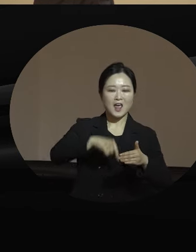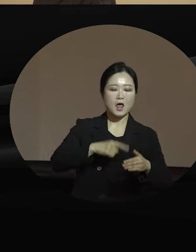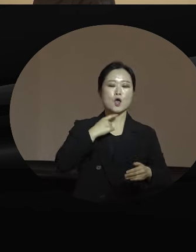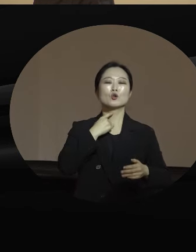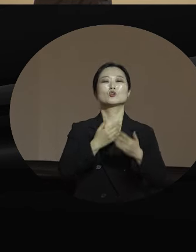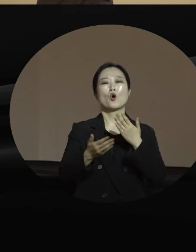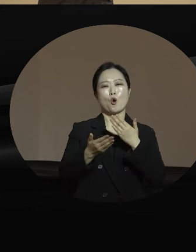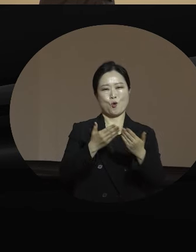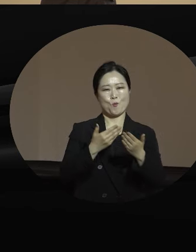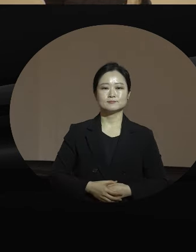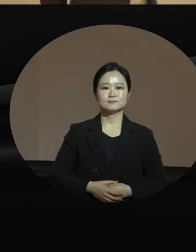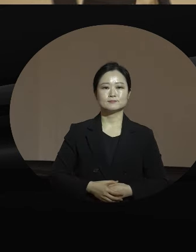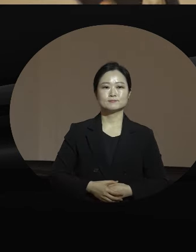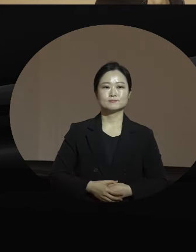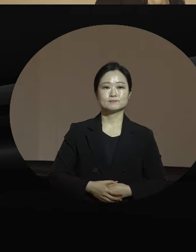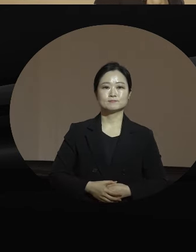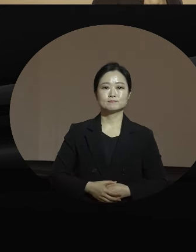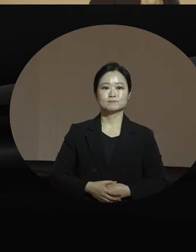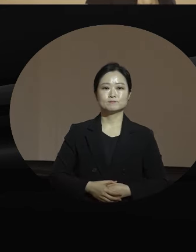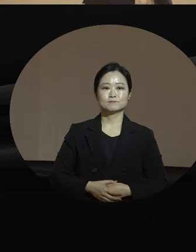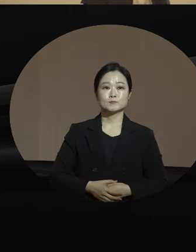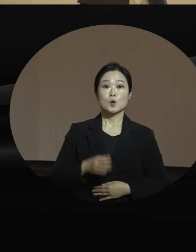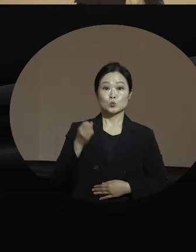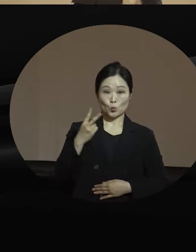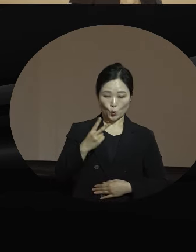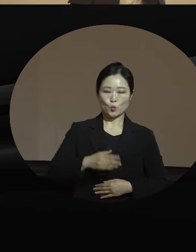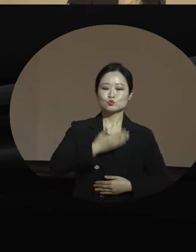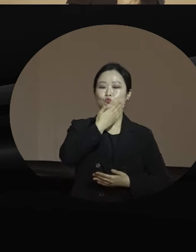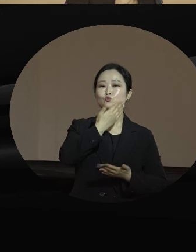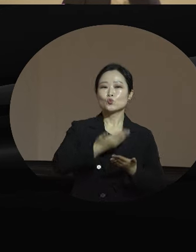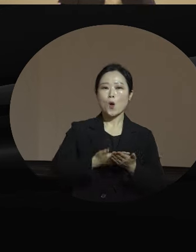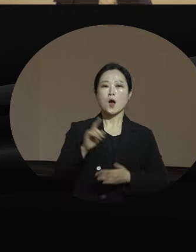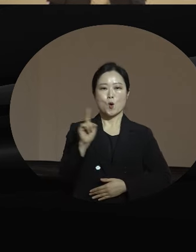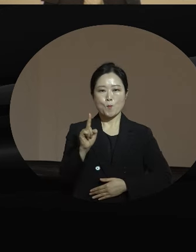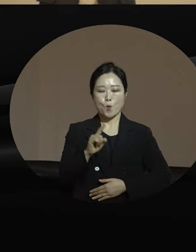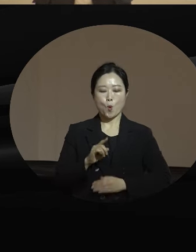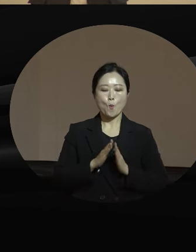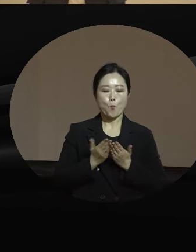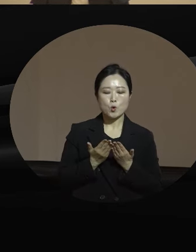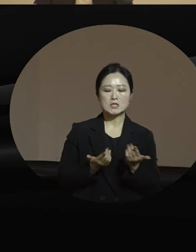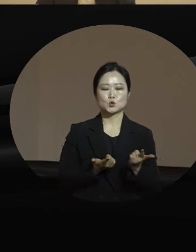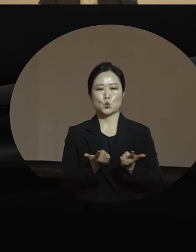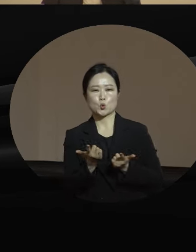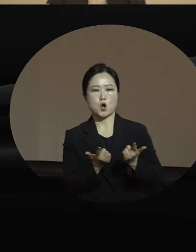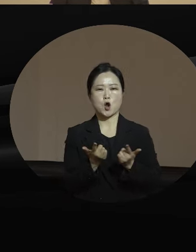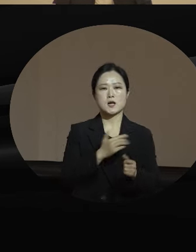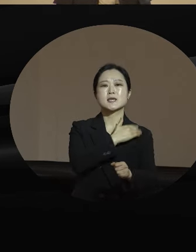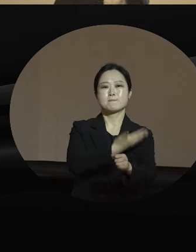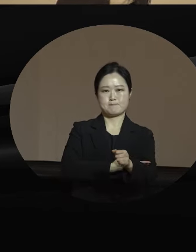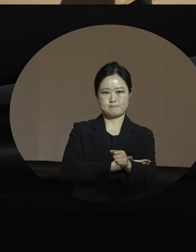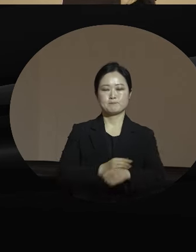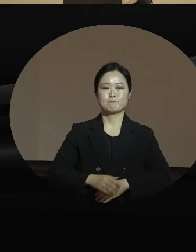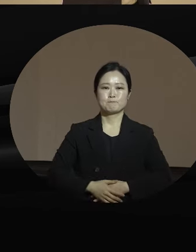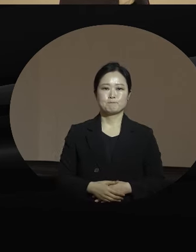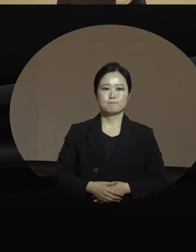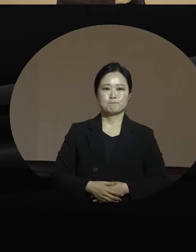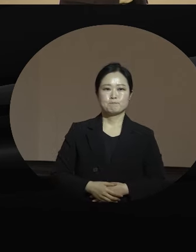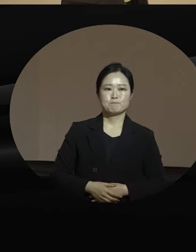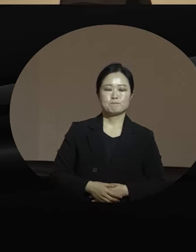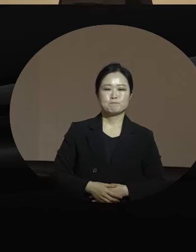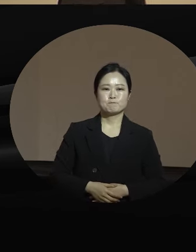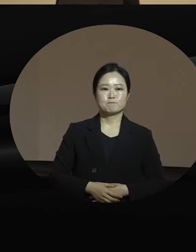담겨있다고 생각해요. 놀람의 요소가. 또 하나, 재미 말고 중요한 요소 중에 하나는 자기 조절이에요. 어떻게 조절하는가. 그죠? 우리가